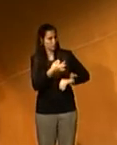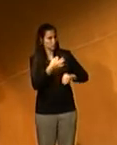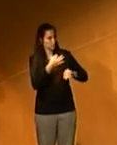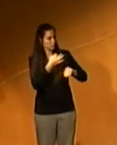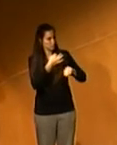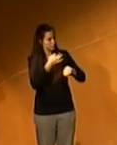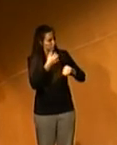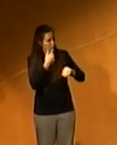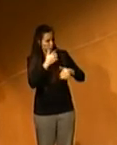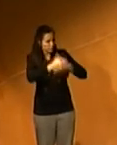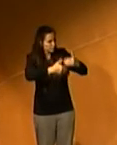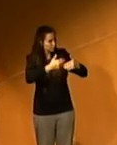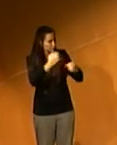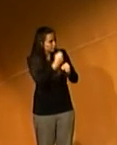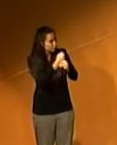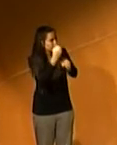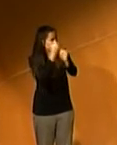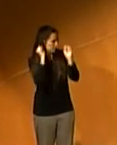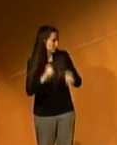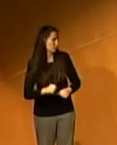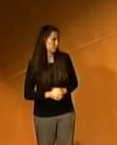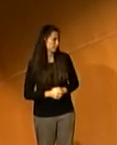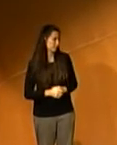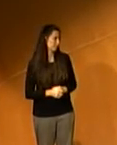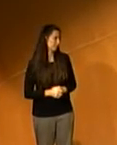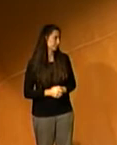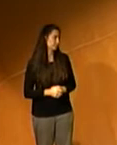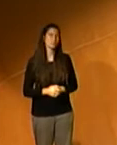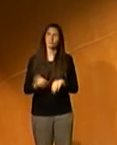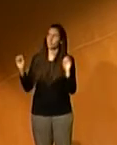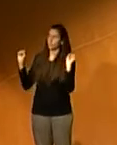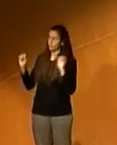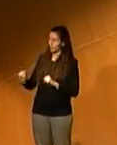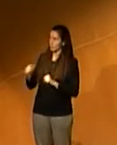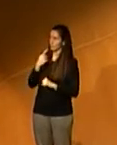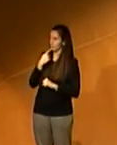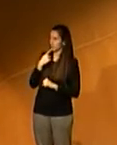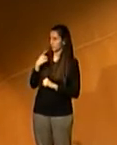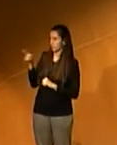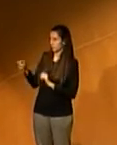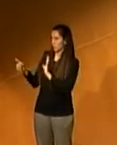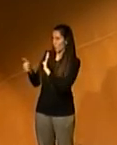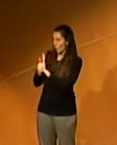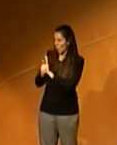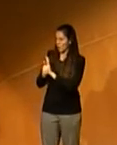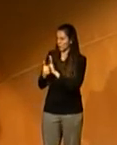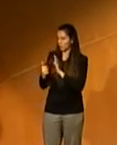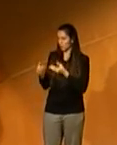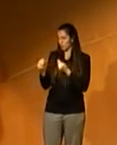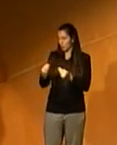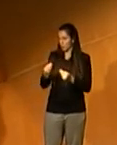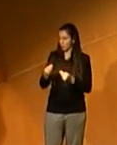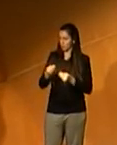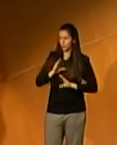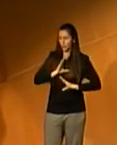il réussit, je pense aussi. Donc vous êtes ce facilitateur qui va rassurer,